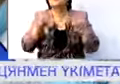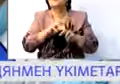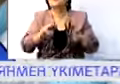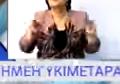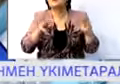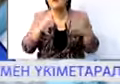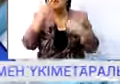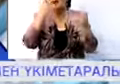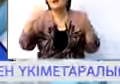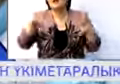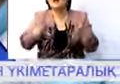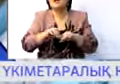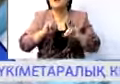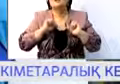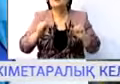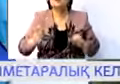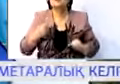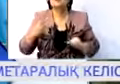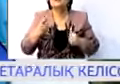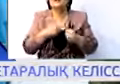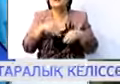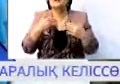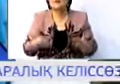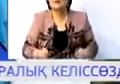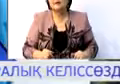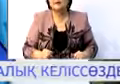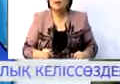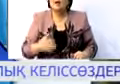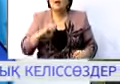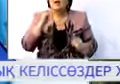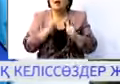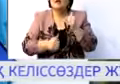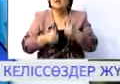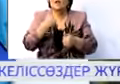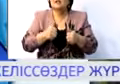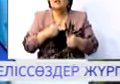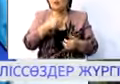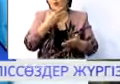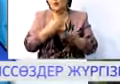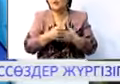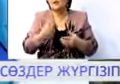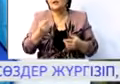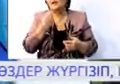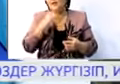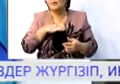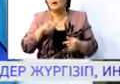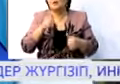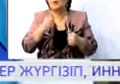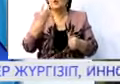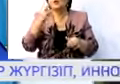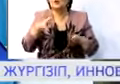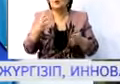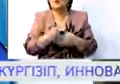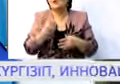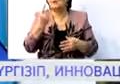министрлігінің халықаралық дәрежедегі спорт шебері атағы берілді. Енді әр жарыстың өз қиындығы бар. Бұл жарысқа үшінші орын алған, бірінші орынға